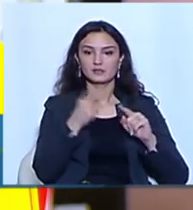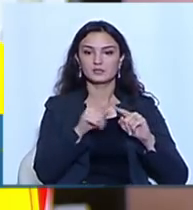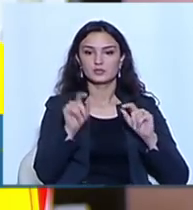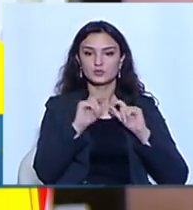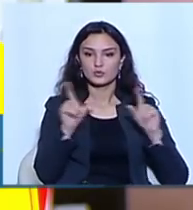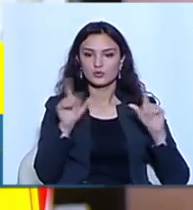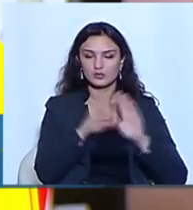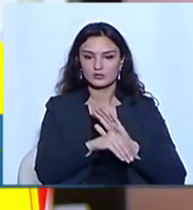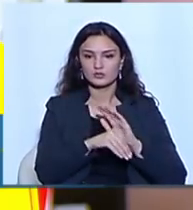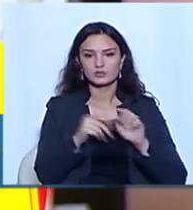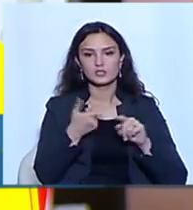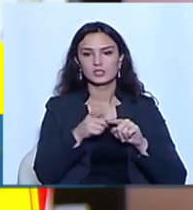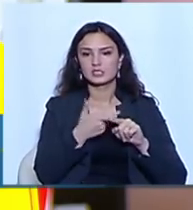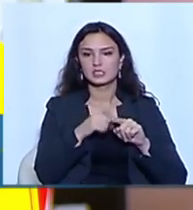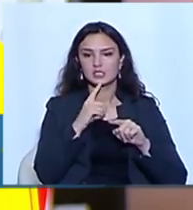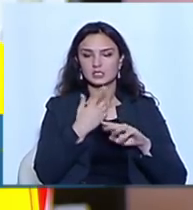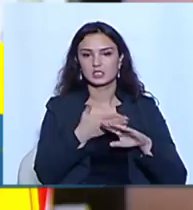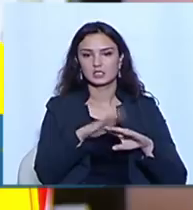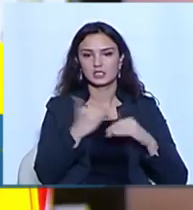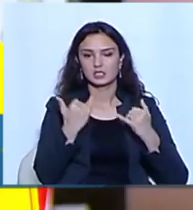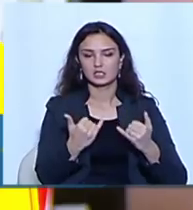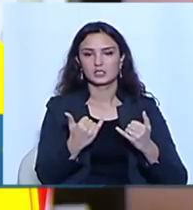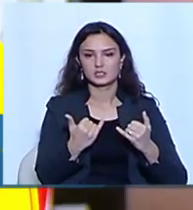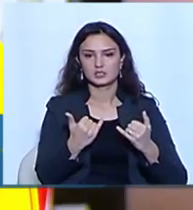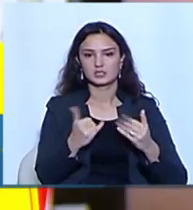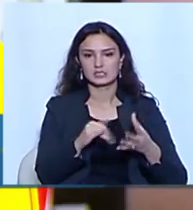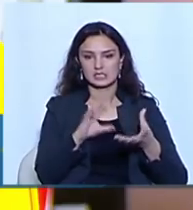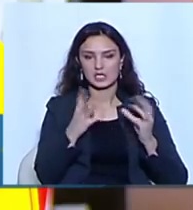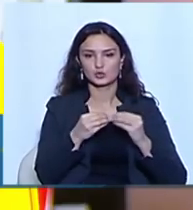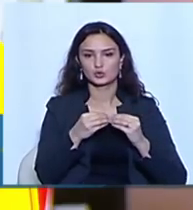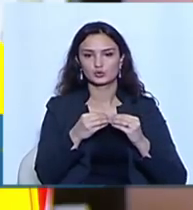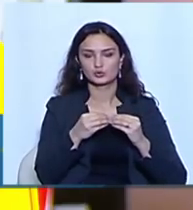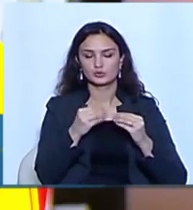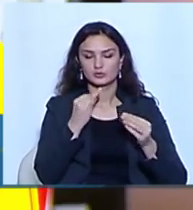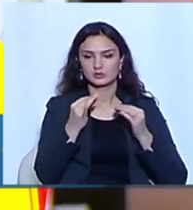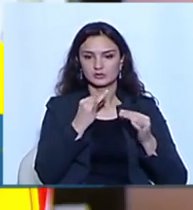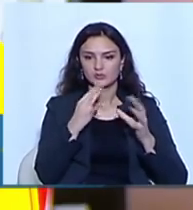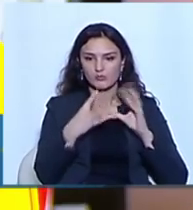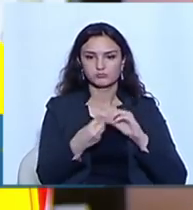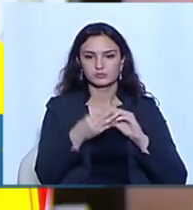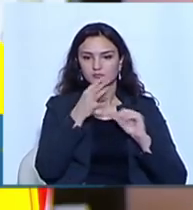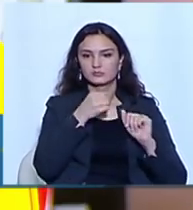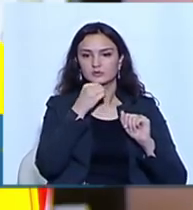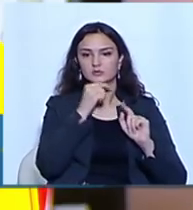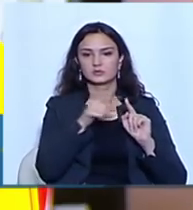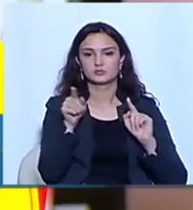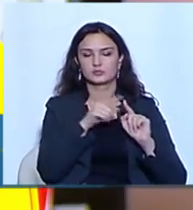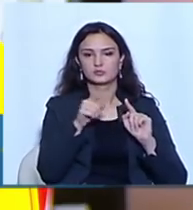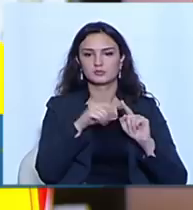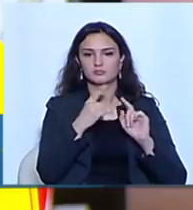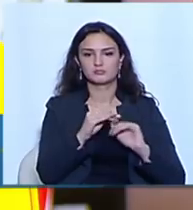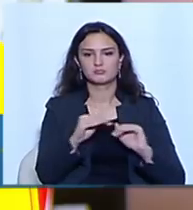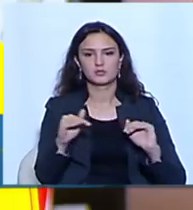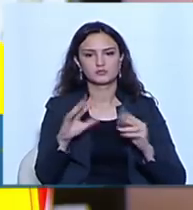არის სკოლა, ძალიან ძნელია დღეს საერთო სპოვნა მოზრდილ ადამიანებს შორის. ბავშვებზე